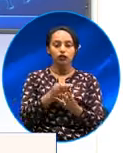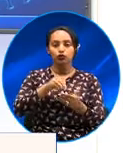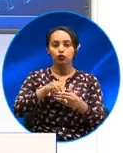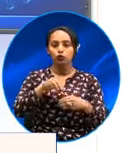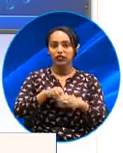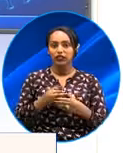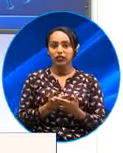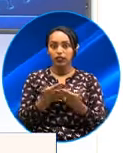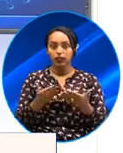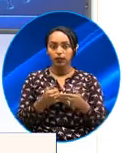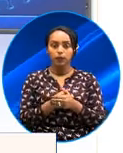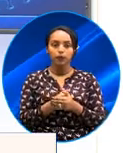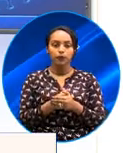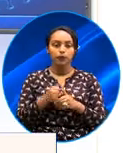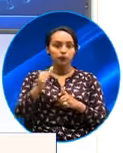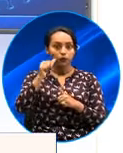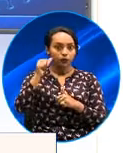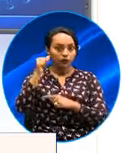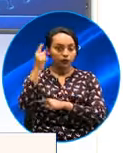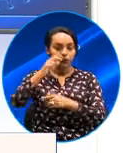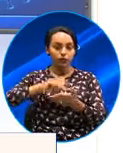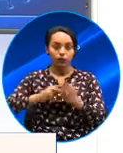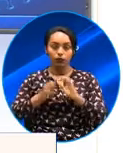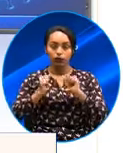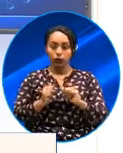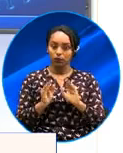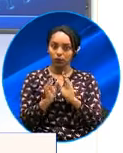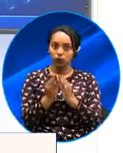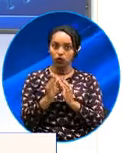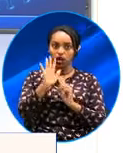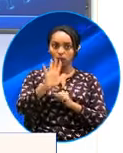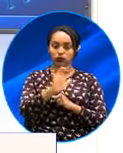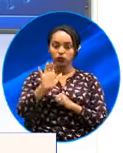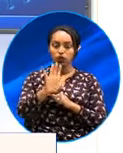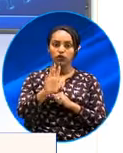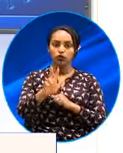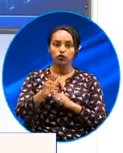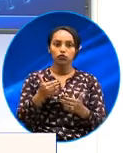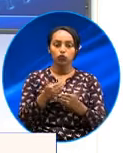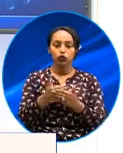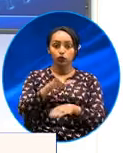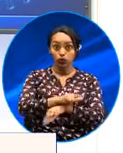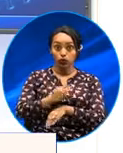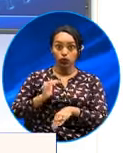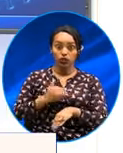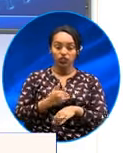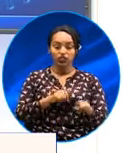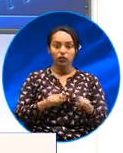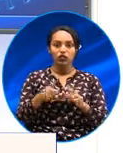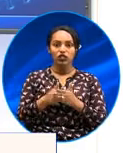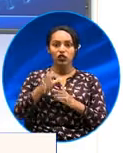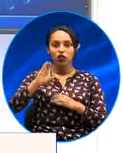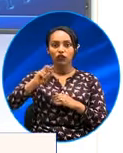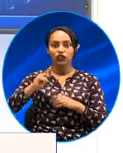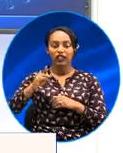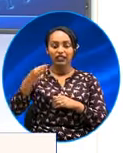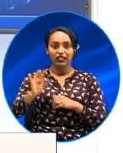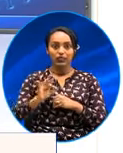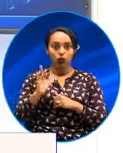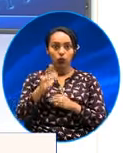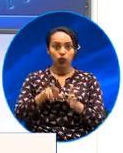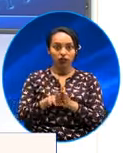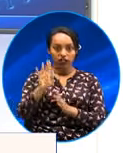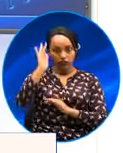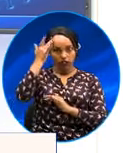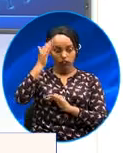ውስጥ እንግዲህ በትላንትና ሁለት ማለት በሚቻል ሁኔታ 553 የሚደርሱ ዜጎቻችን ደግሞ ከዚሁ የኮቪድ-19